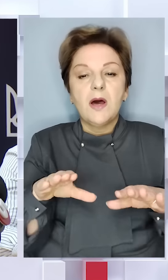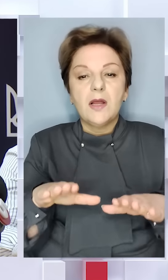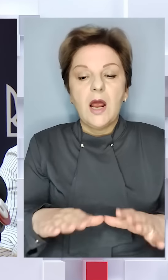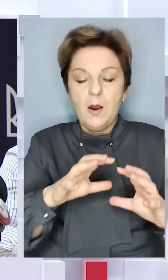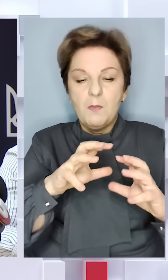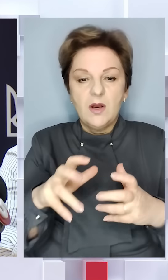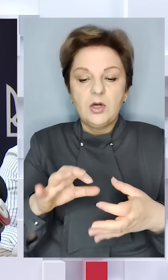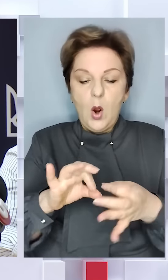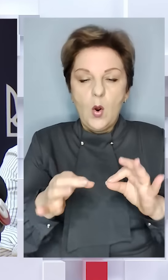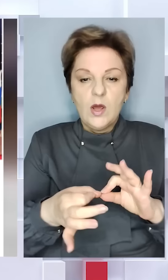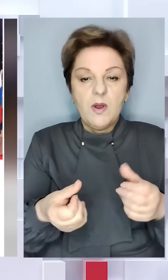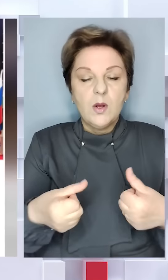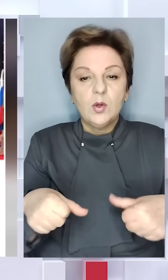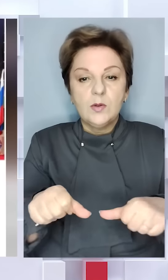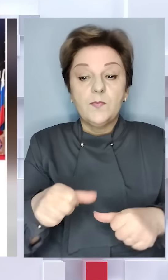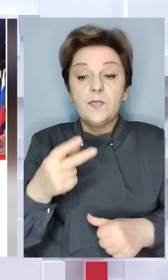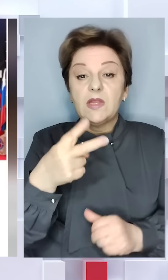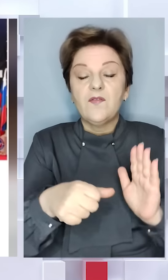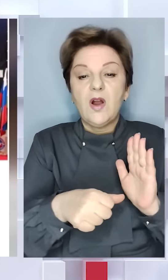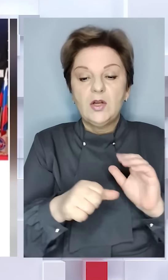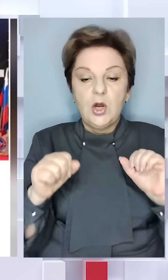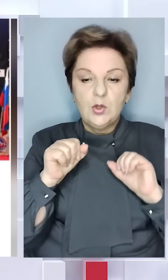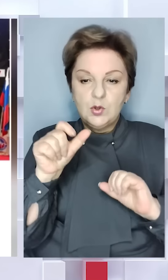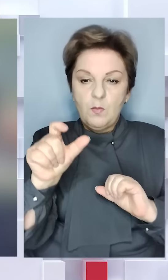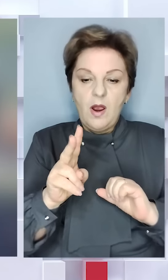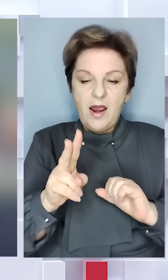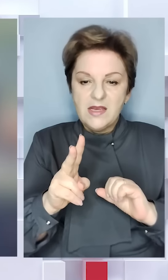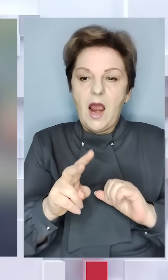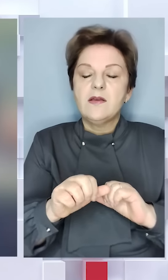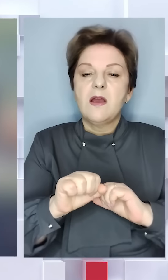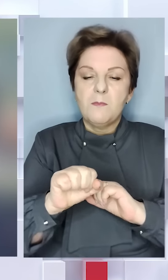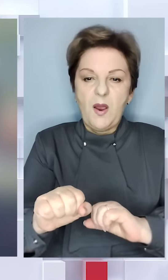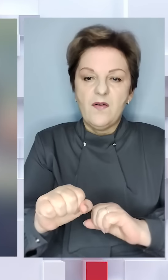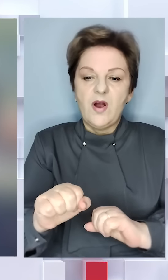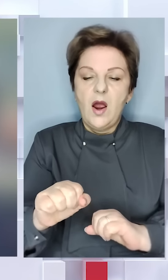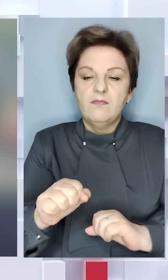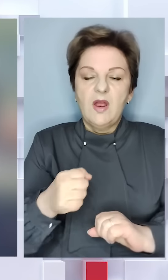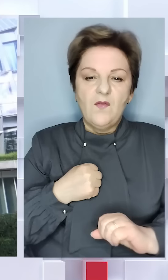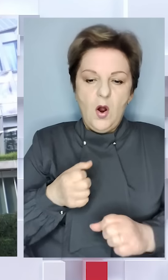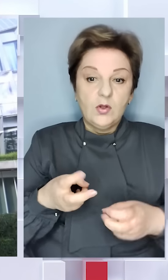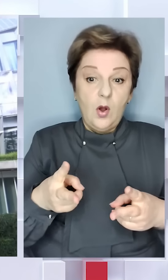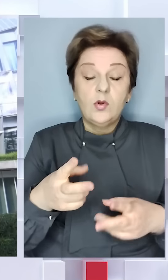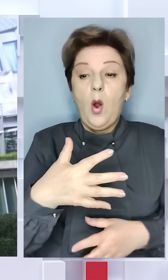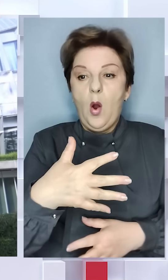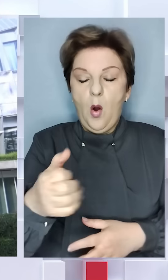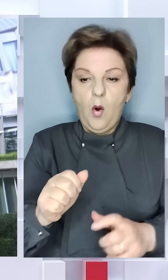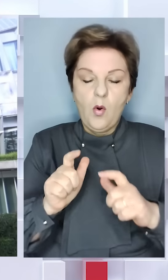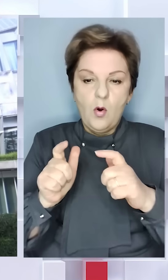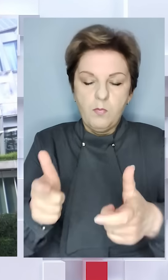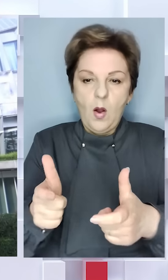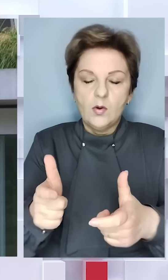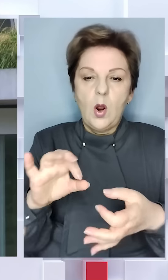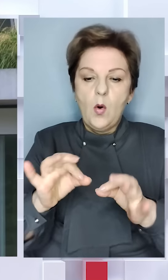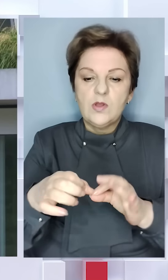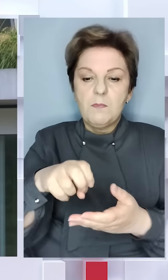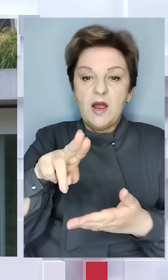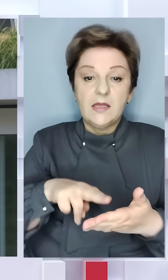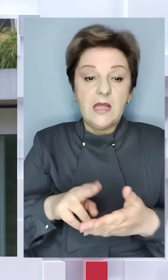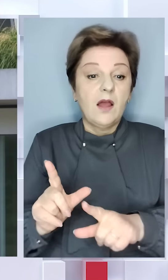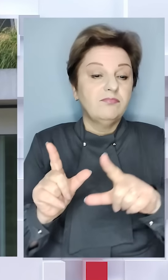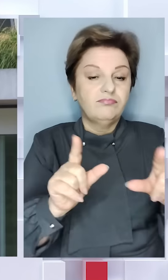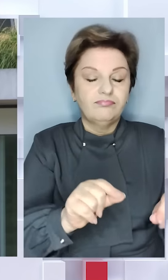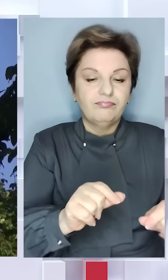рішення Міжнародного олімпійського комітету. 26 спортсменів, які підтримують воєнних злочинців, вже отримали олімпійську ліцензію на змагання у